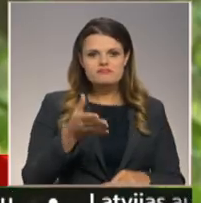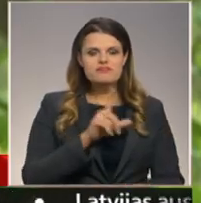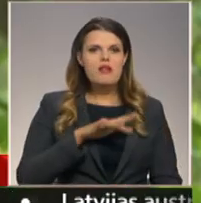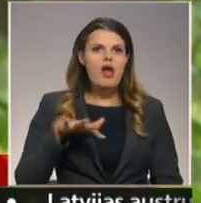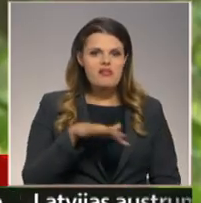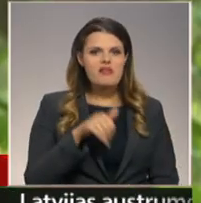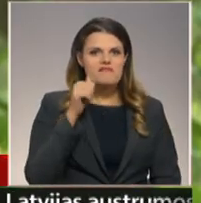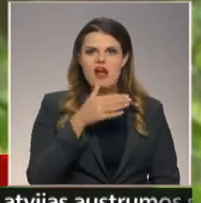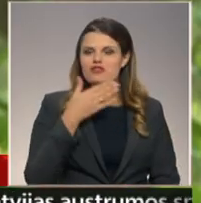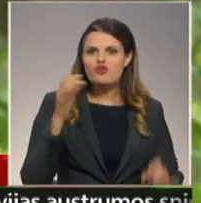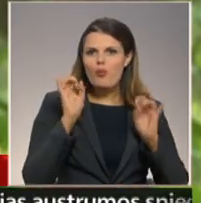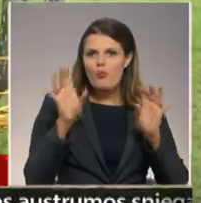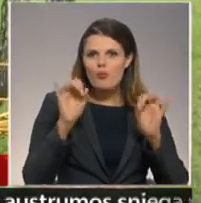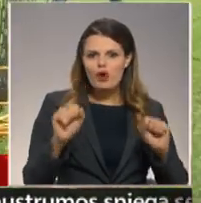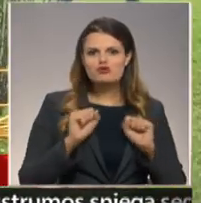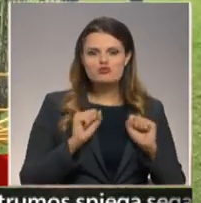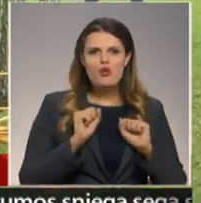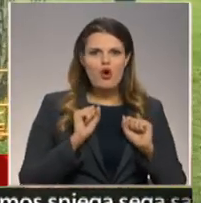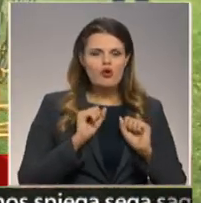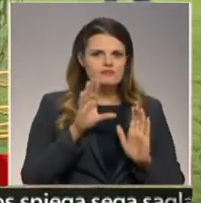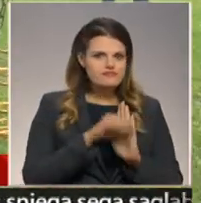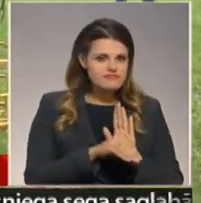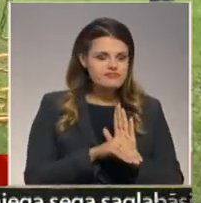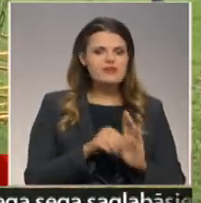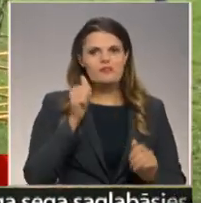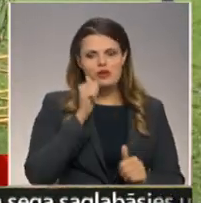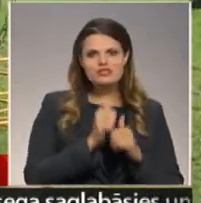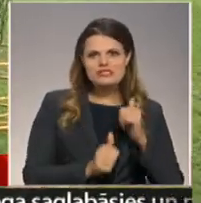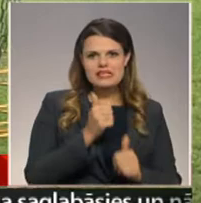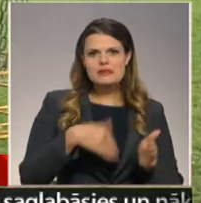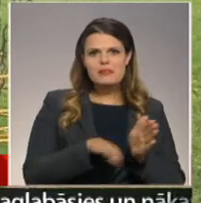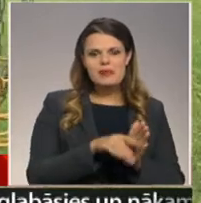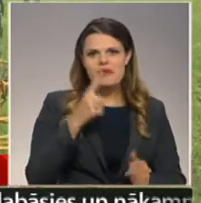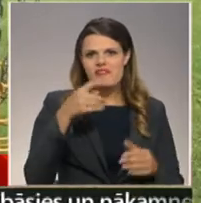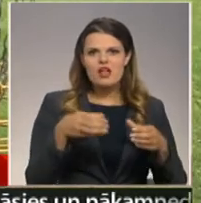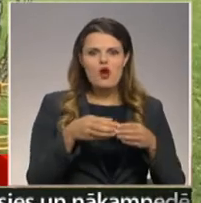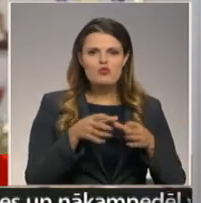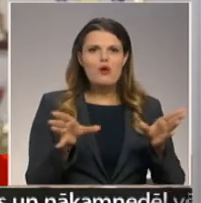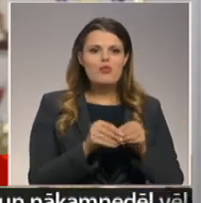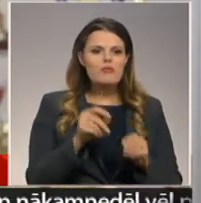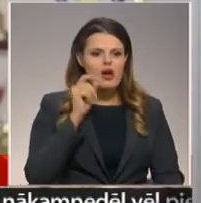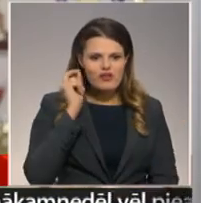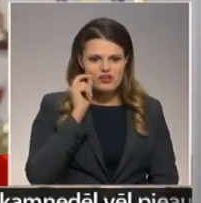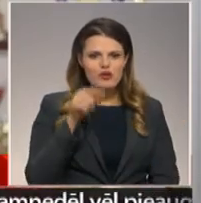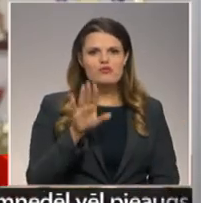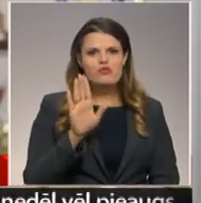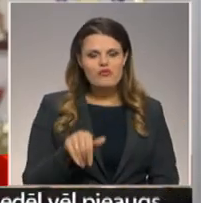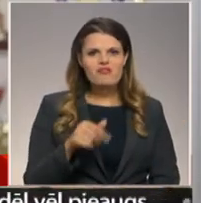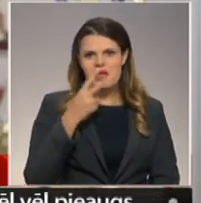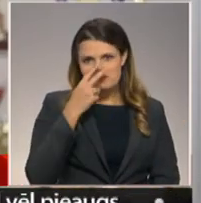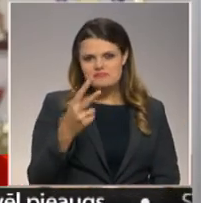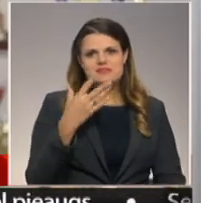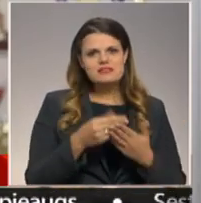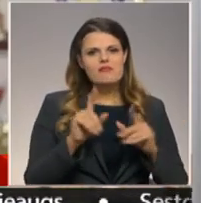Latvijā vēl nav populārāko sporta veidu sarakstā, Annai neredz sacensībās jāpiedalās vienā grupā ar vīriešiem. Tu arī ļoti redzēt